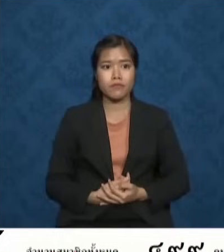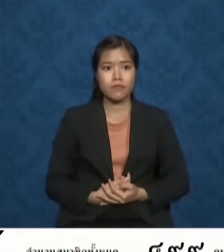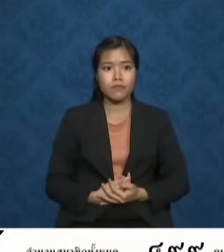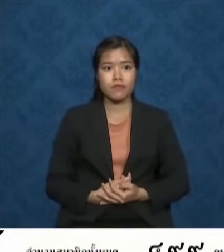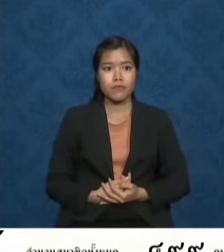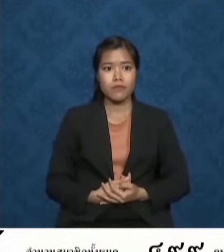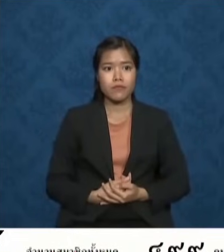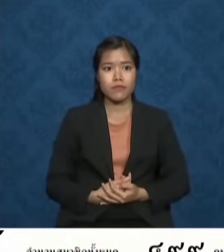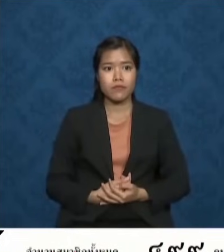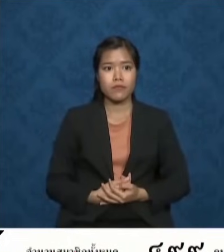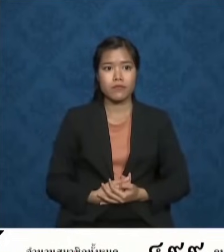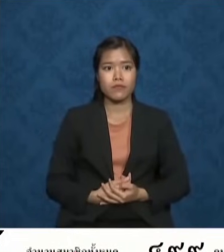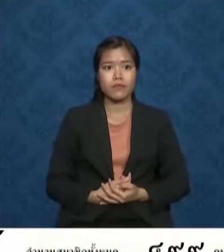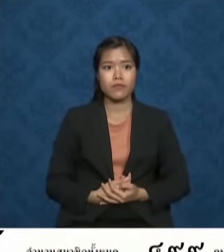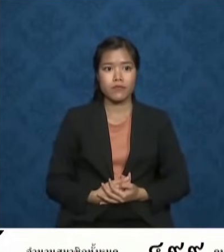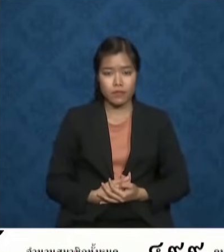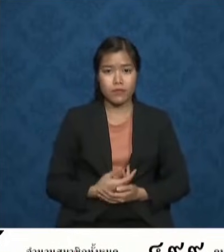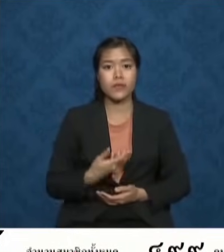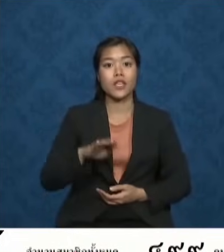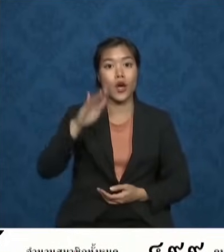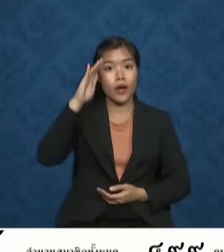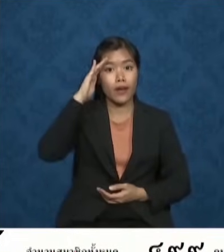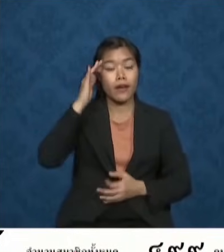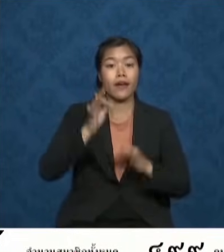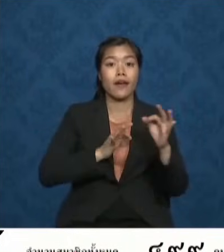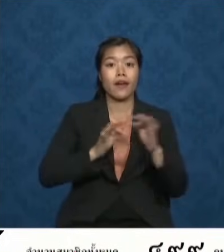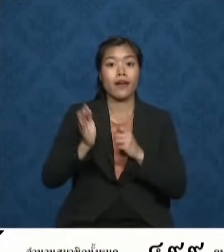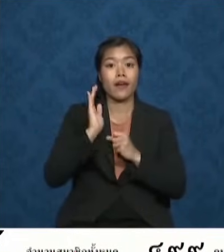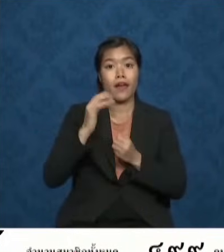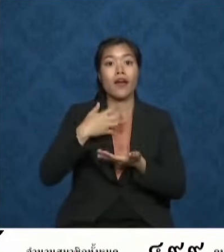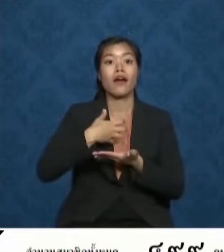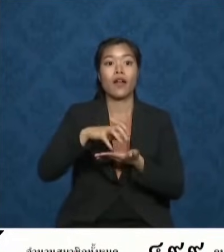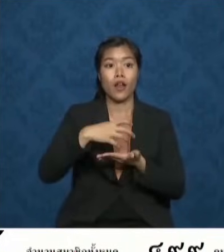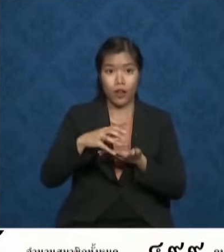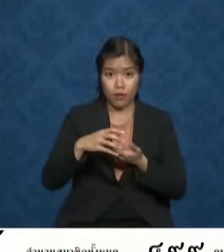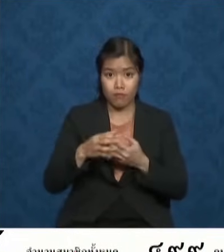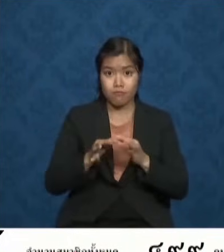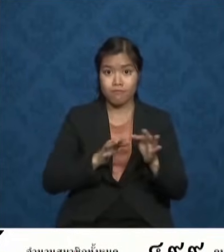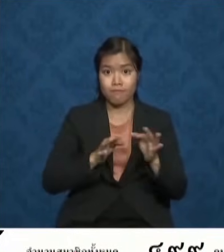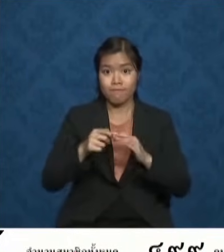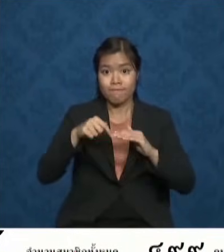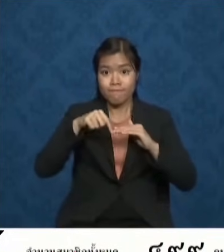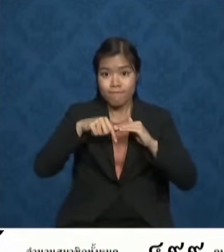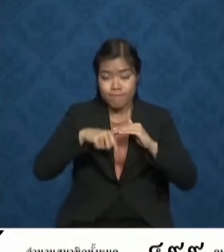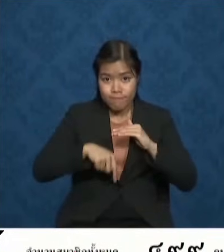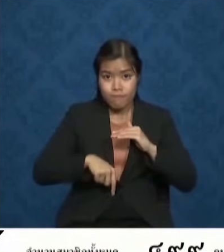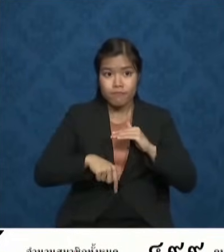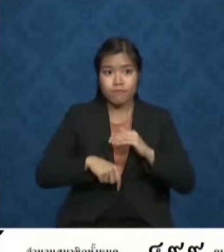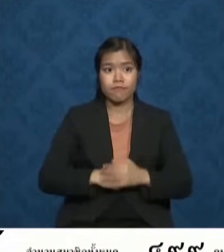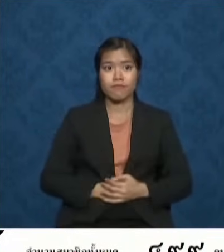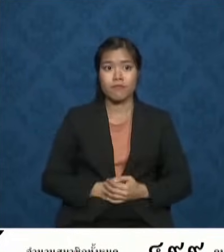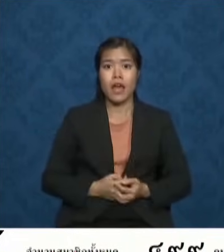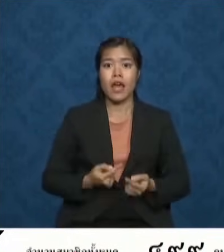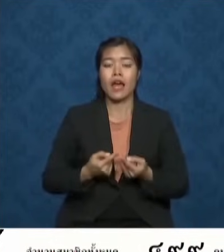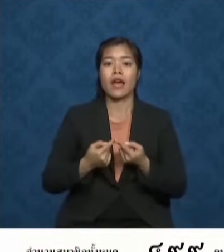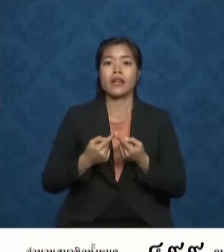ให้ทางกองทัพเขาอธิบายและแถลงเพิ่มเติมว่าความก้าวหน้าคืออย่างไรแต่ถามว่าพอใจไหมยัง